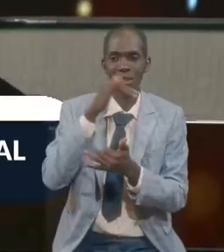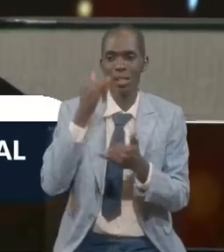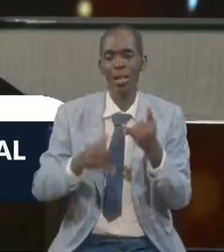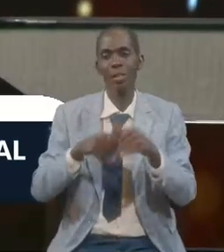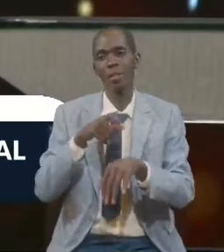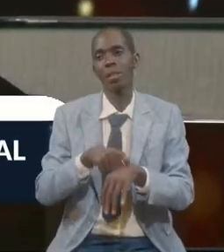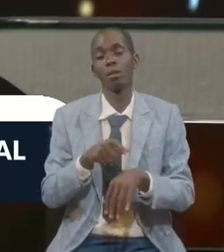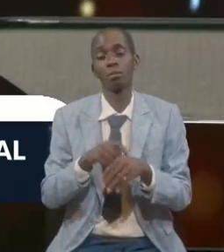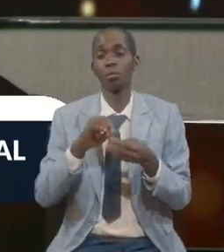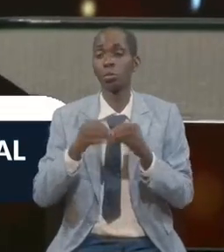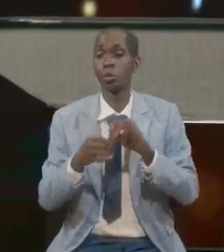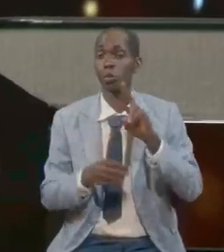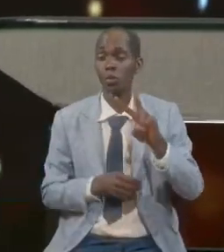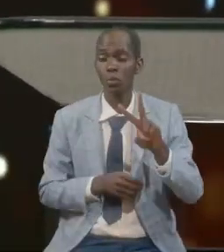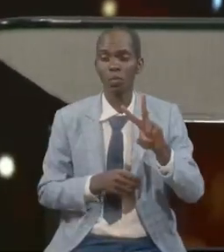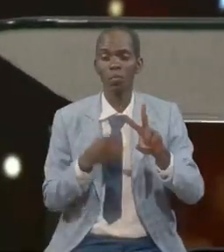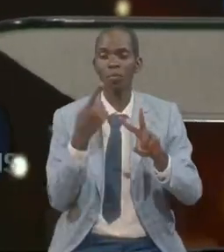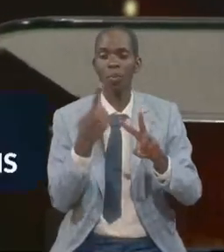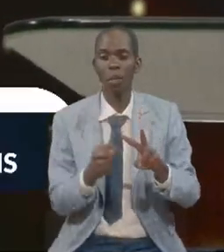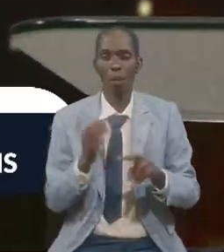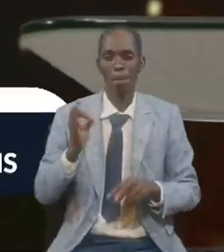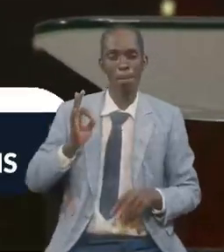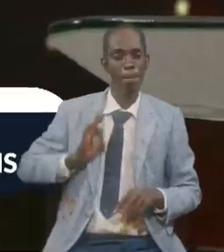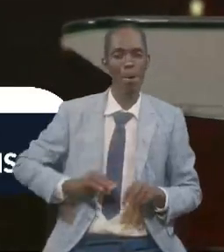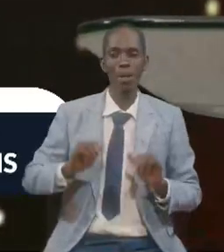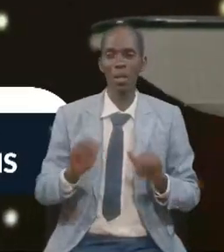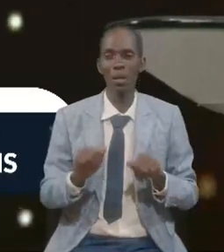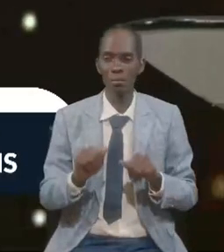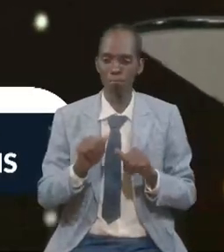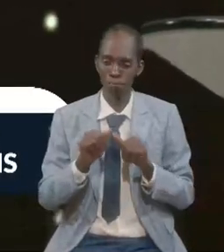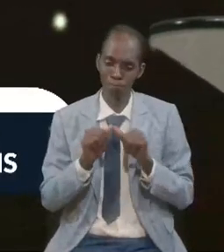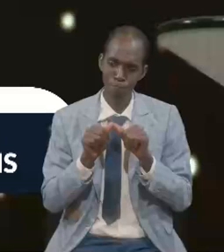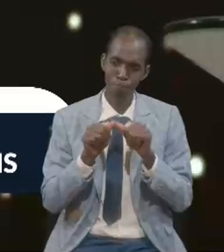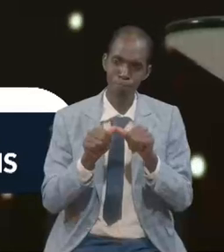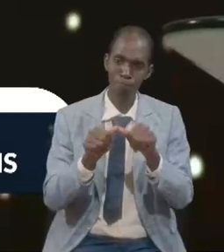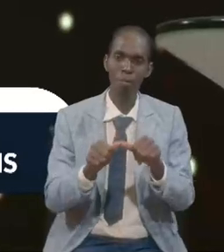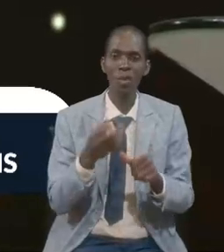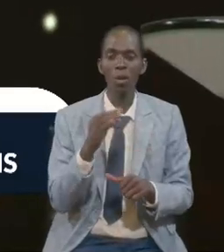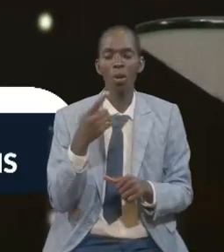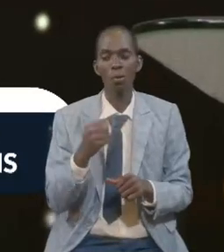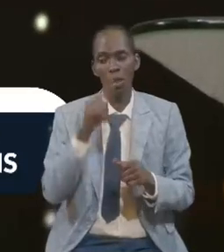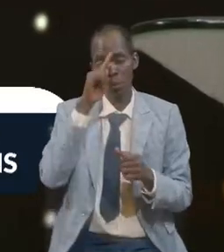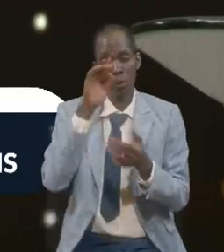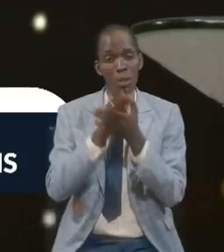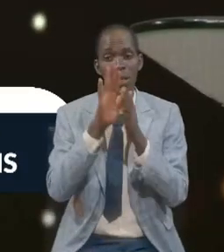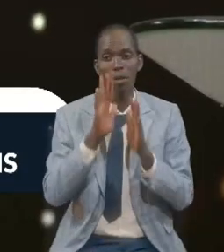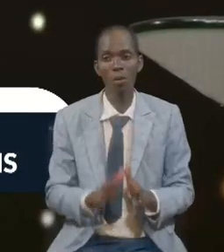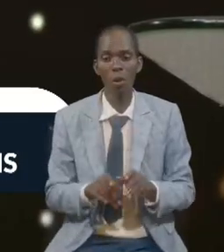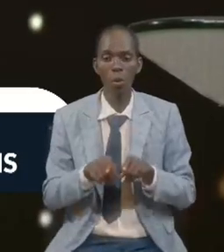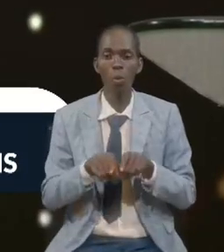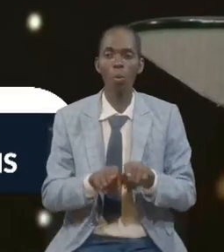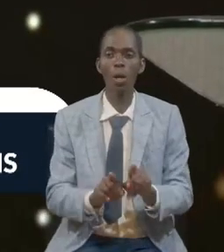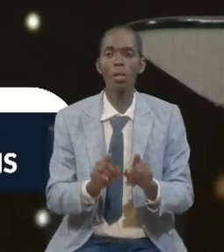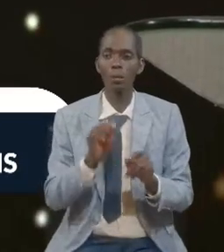ces derniers temps. Deux, la persévérance profitable des croyants en